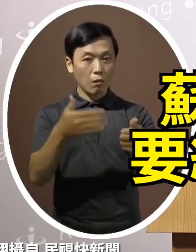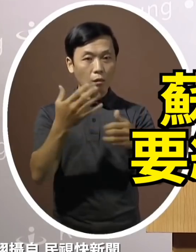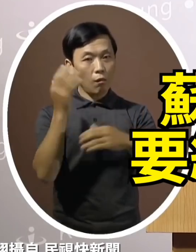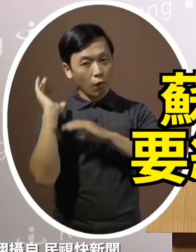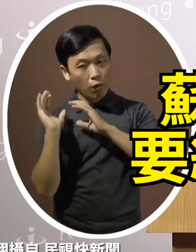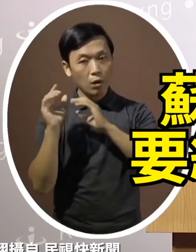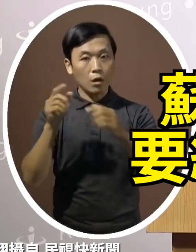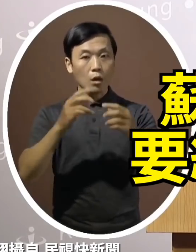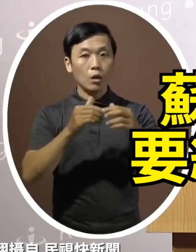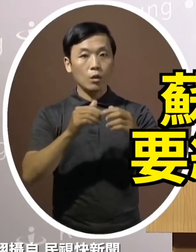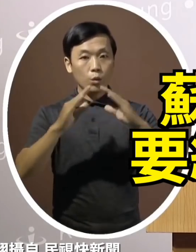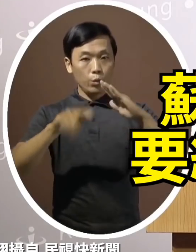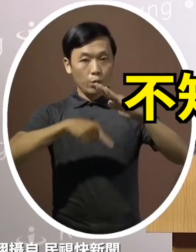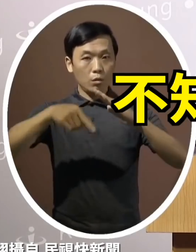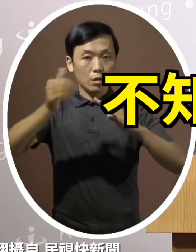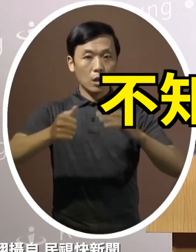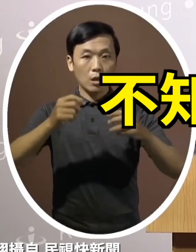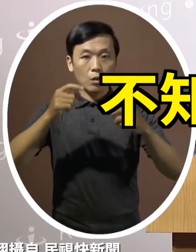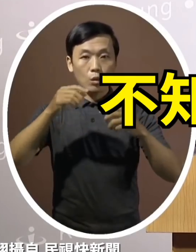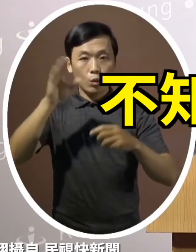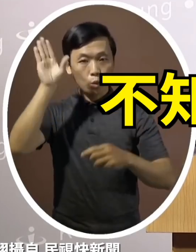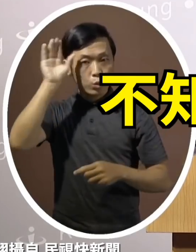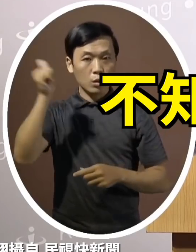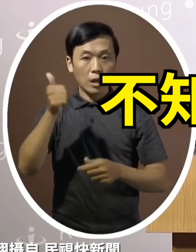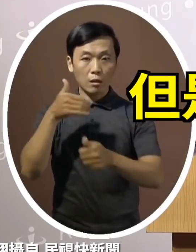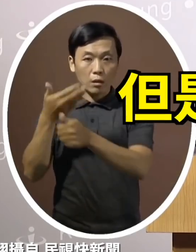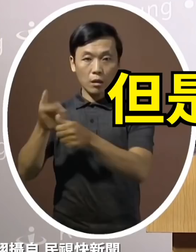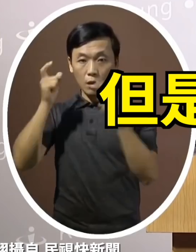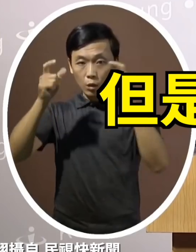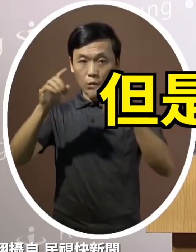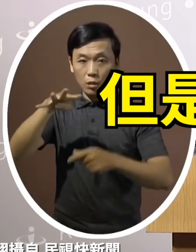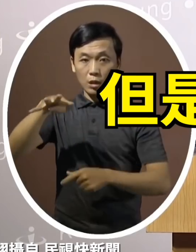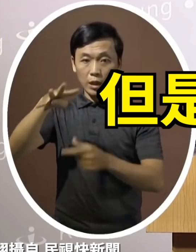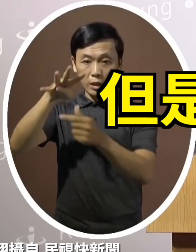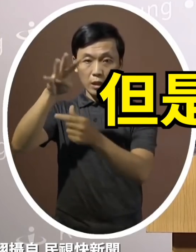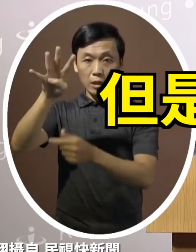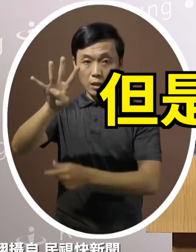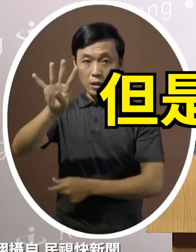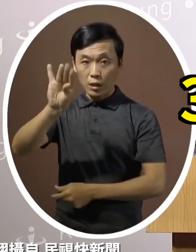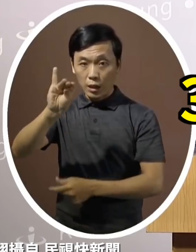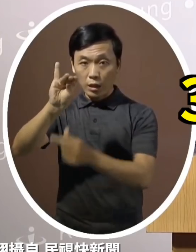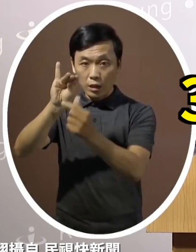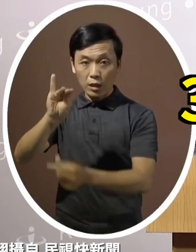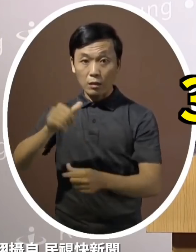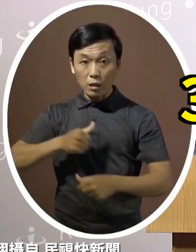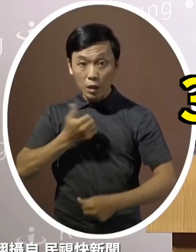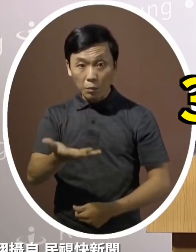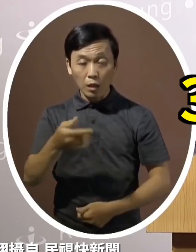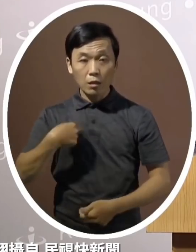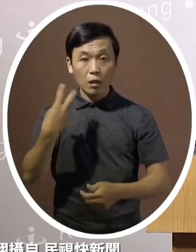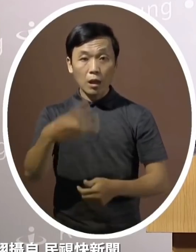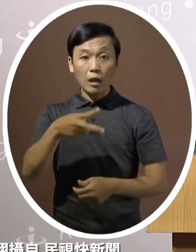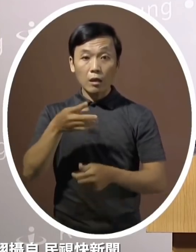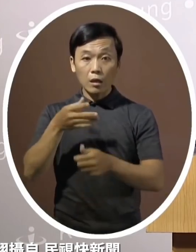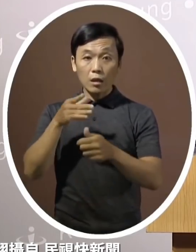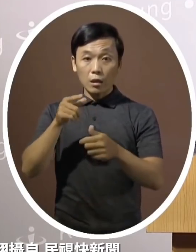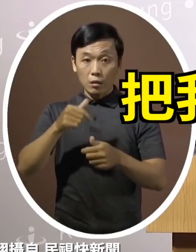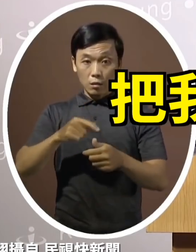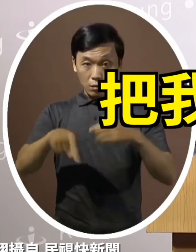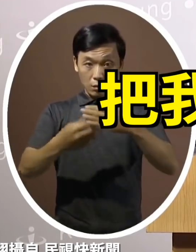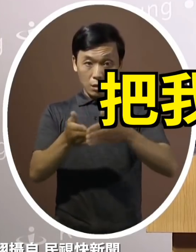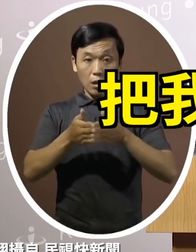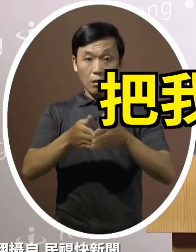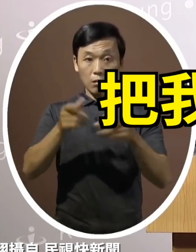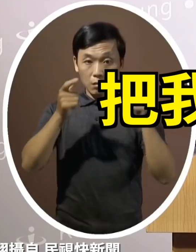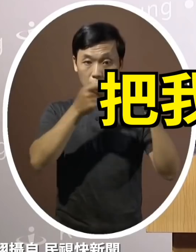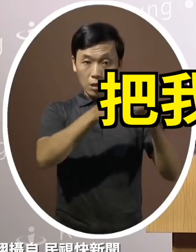说要给高雄4000亿，不知道是不是真的。但是只要他给高雄3300亿的负。把